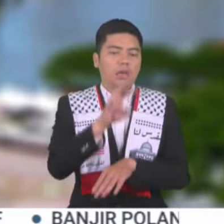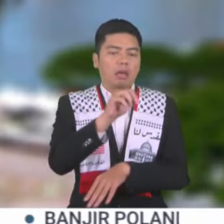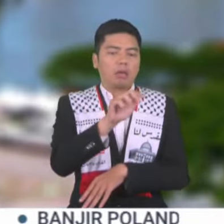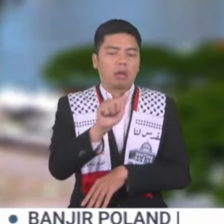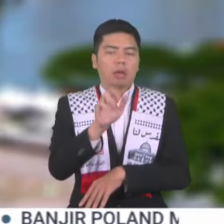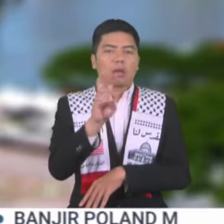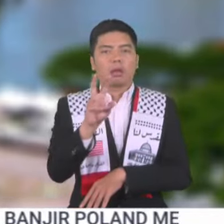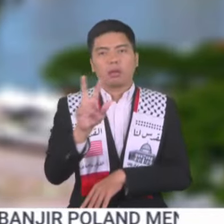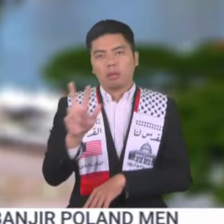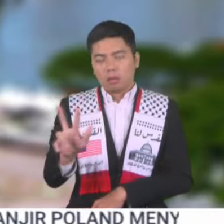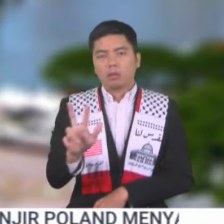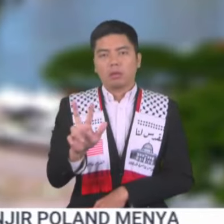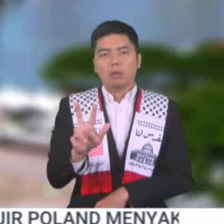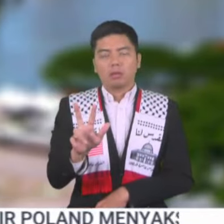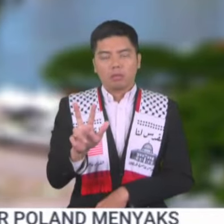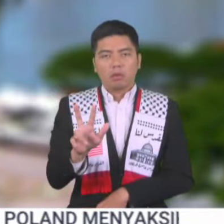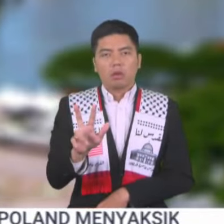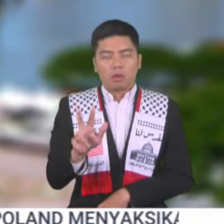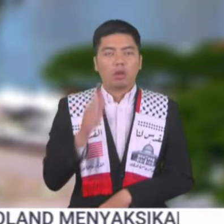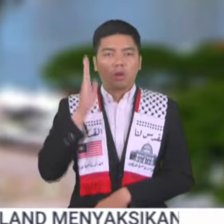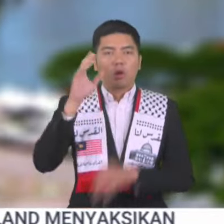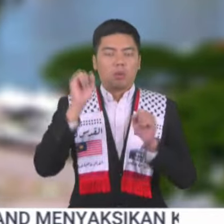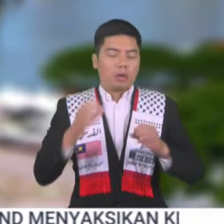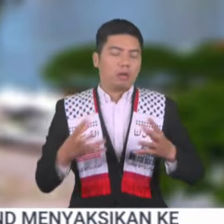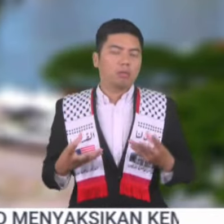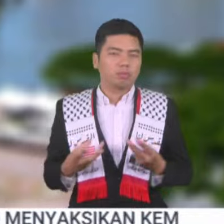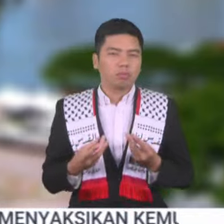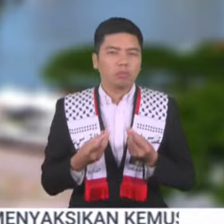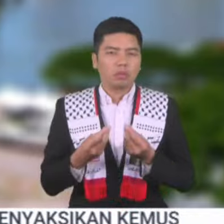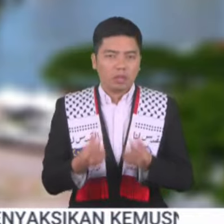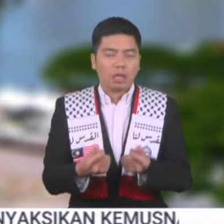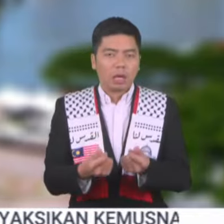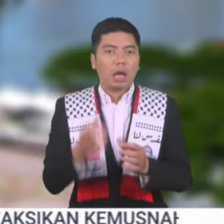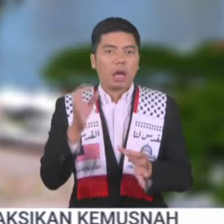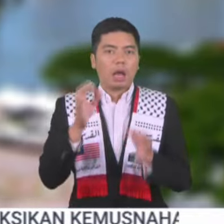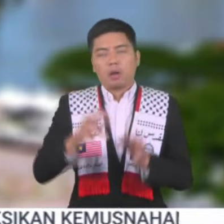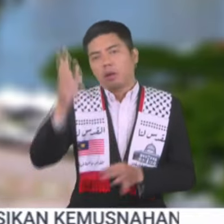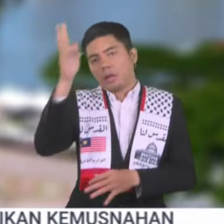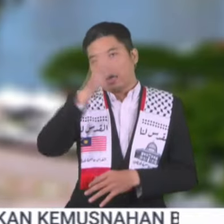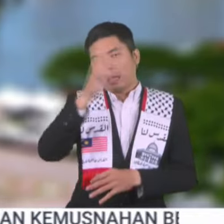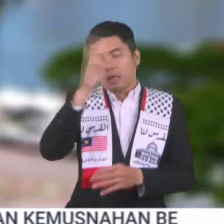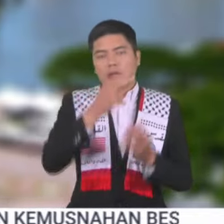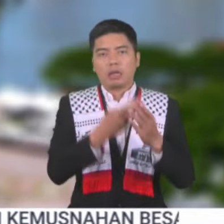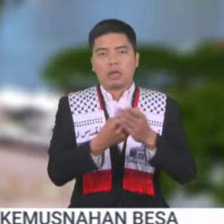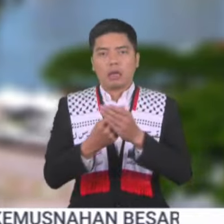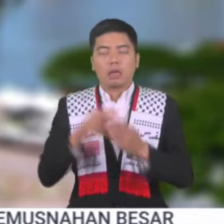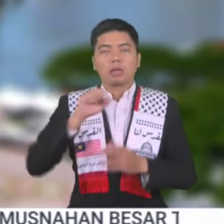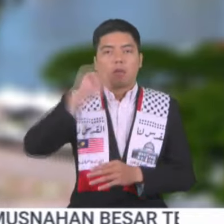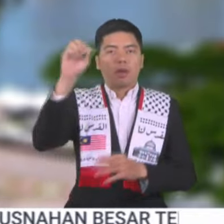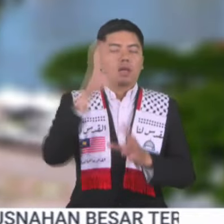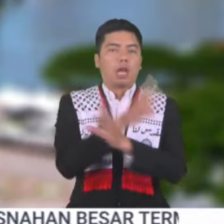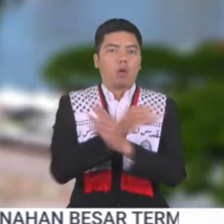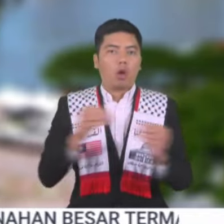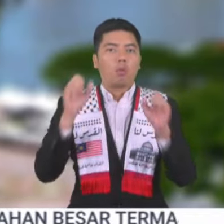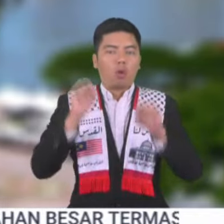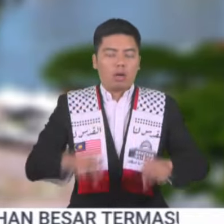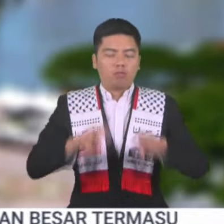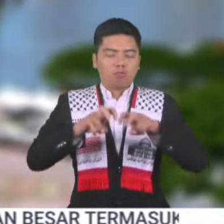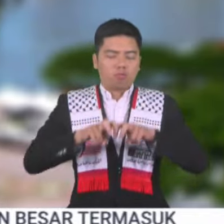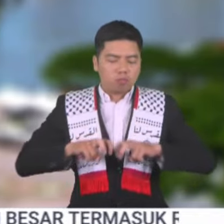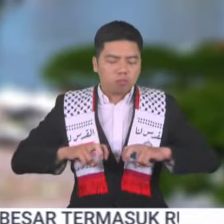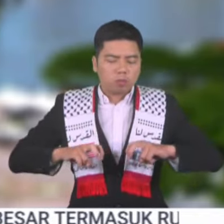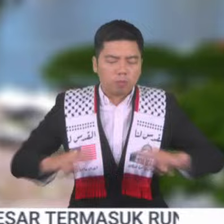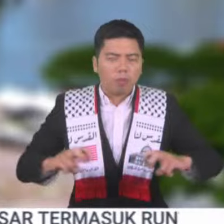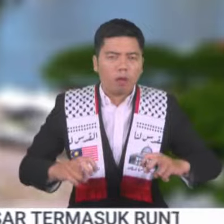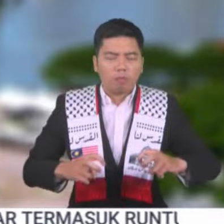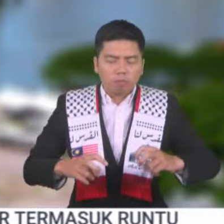1963 MA63 akan dapat diselesaikan selagi Kerajaan Persekutuan Sarawak dan Sabah boleh duduk bersama